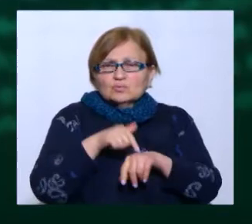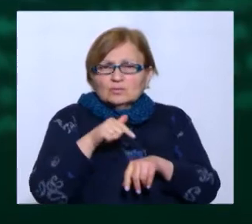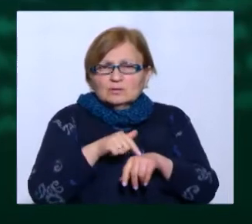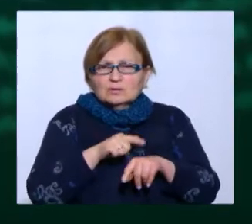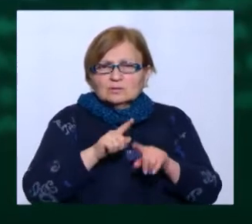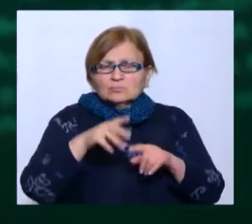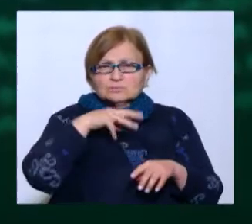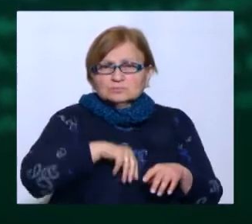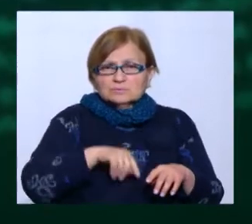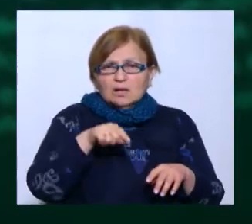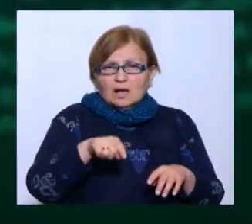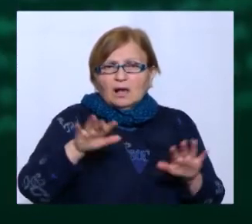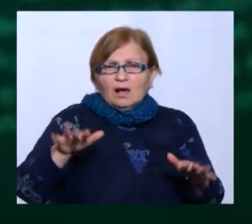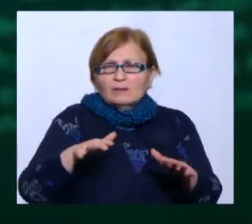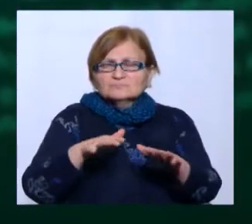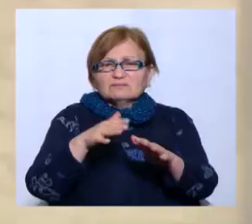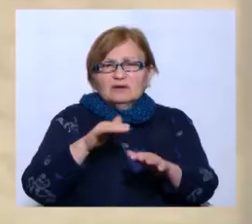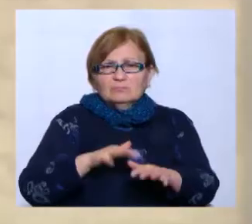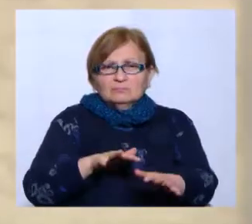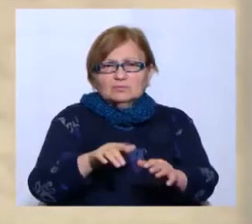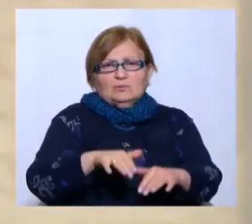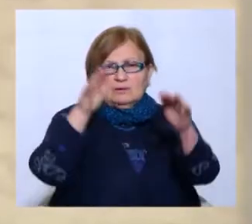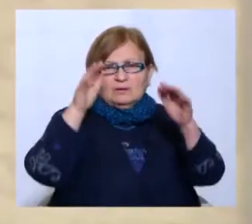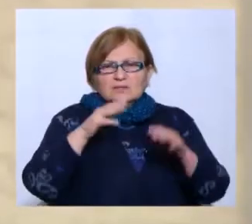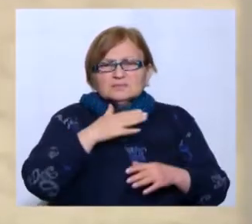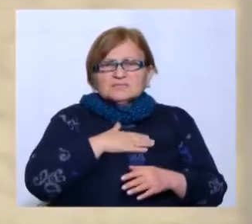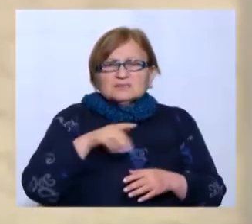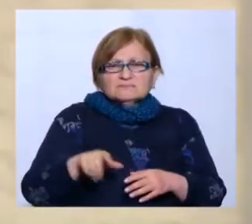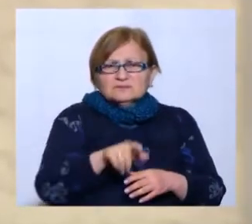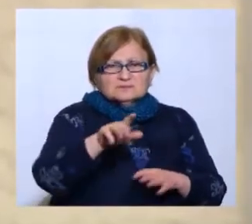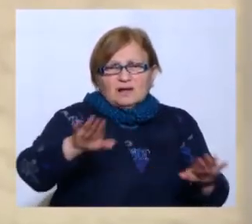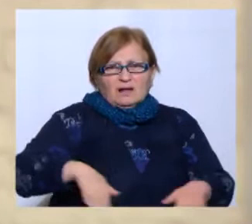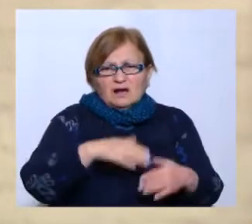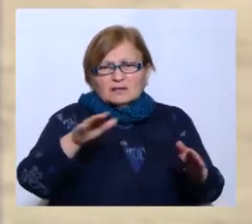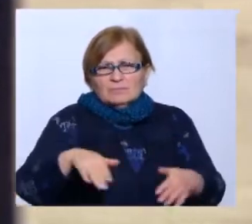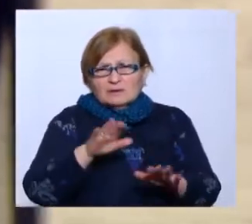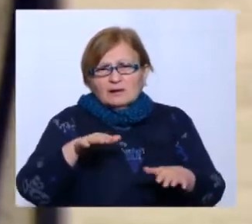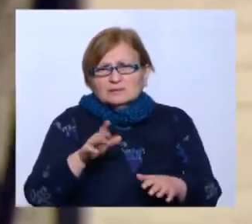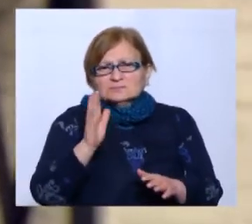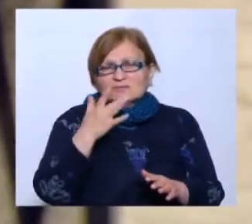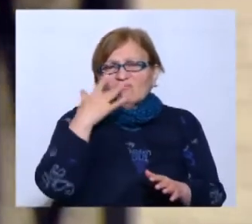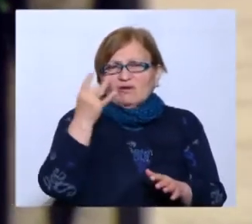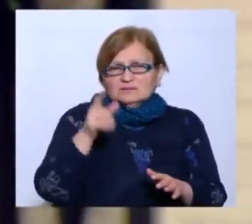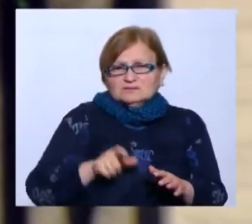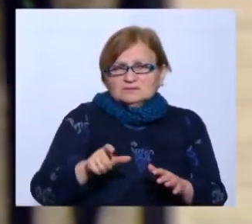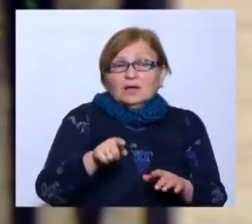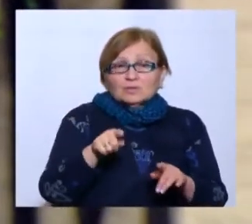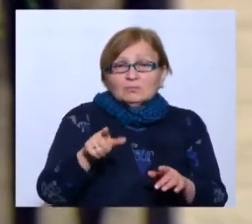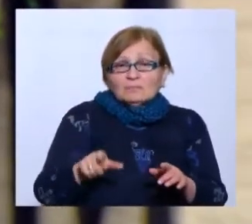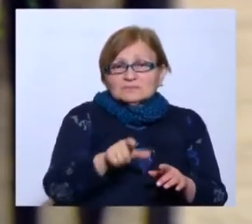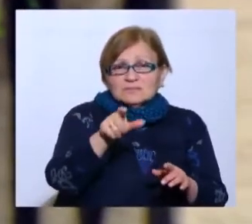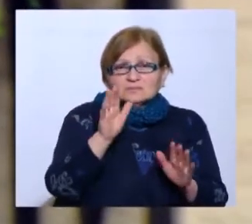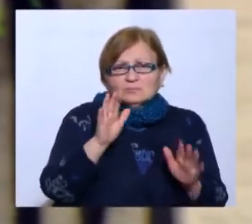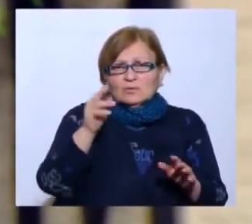რომ სულისთვის ამ ზღვამ რომ აღზარდა სიკვდილის გზა არ არის ვარდისფერ გზის გარდა, რომ ამ გზაზე